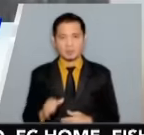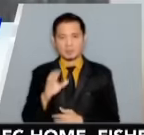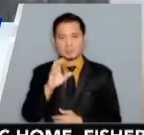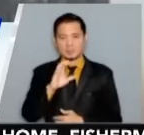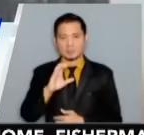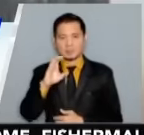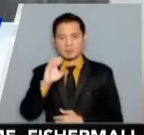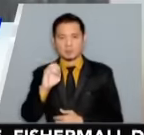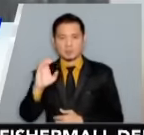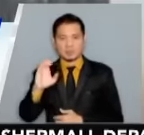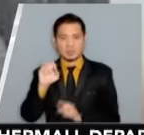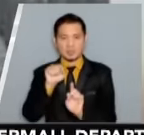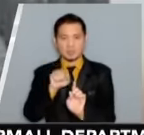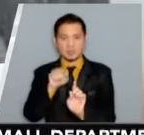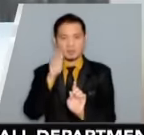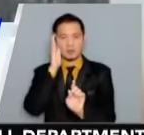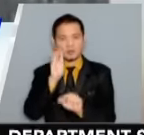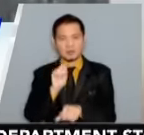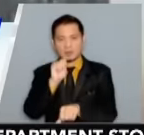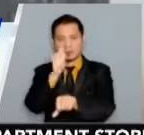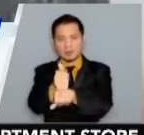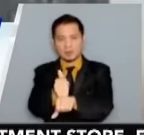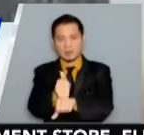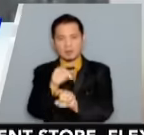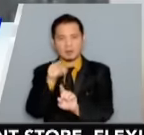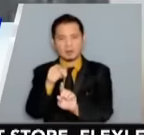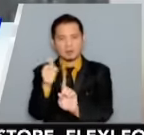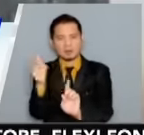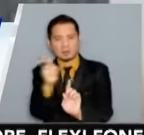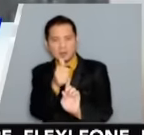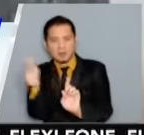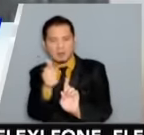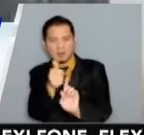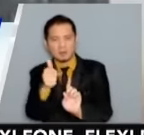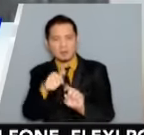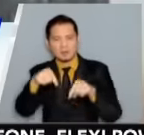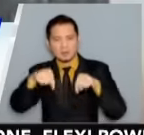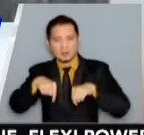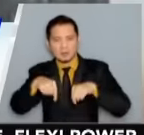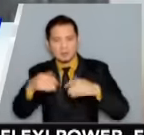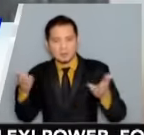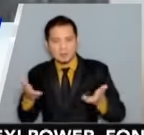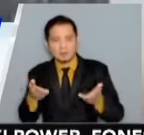kagawaran ng transportasyon, mga tauhan yan, nandito po tayo, magbabantay,